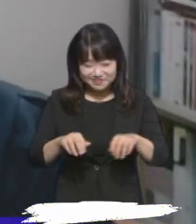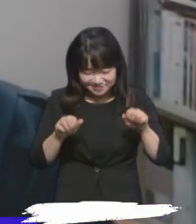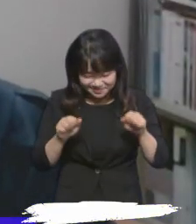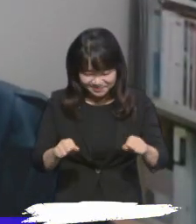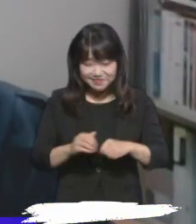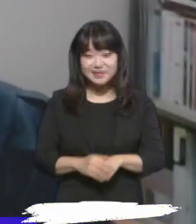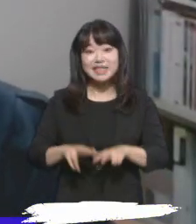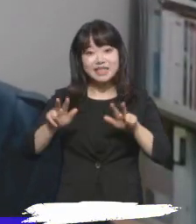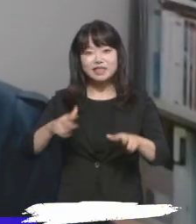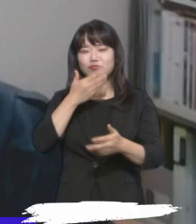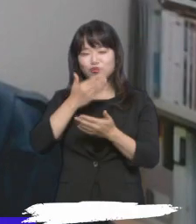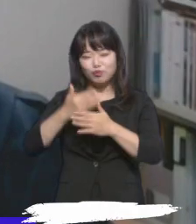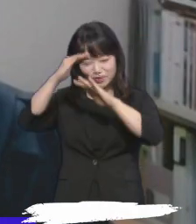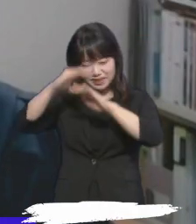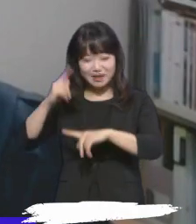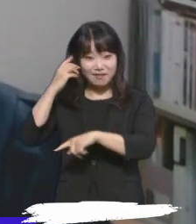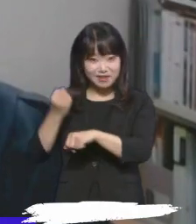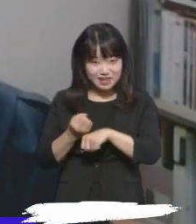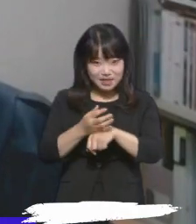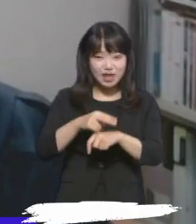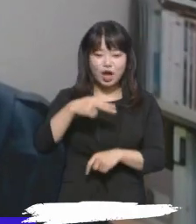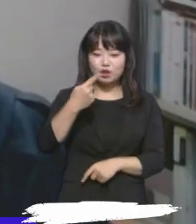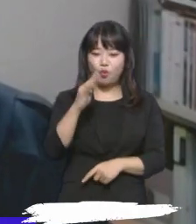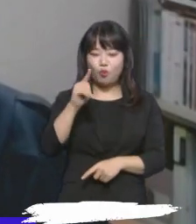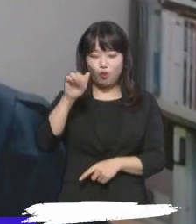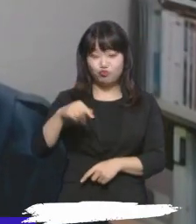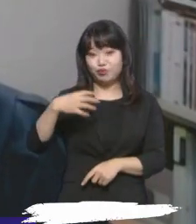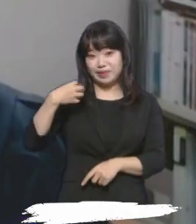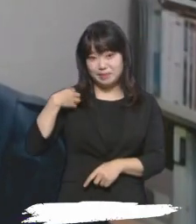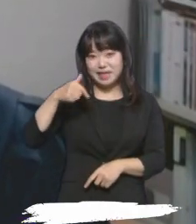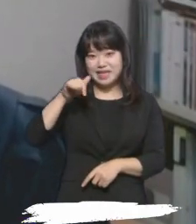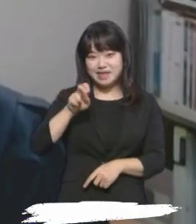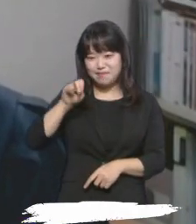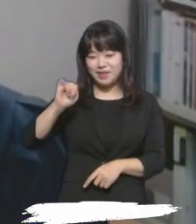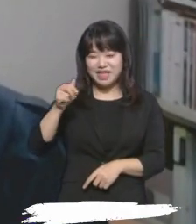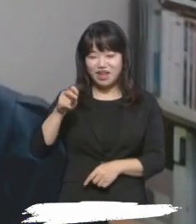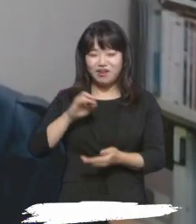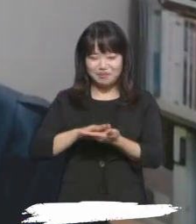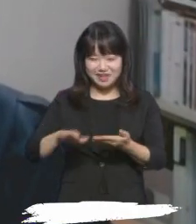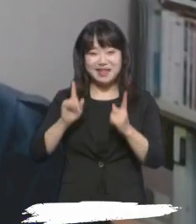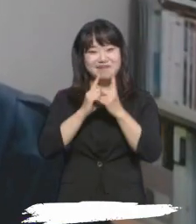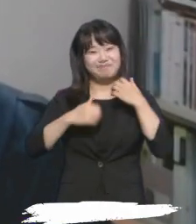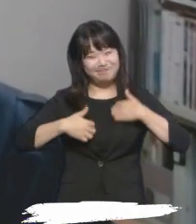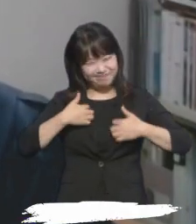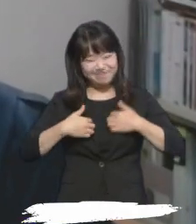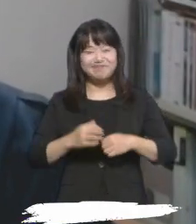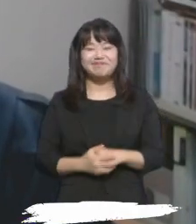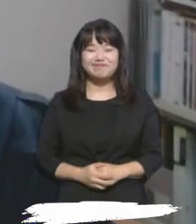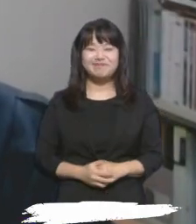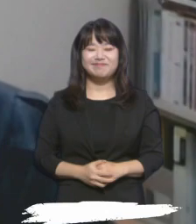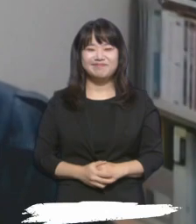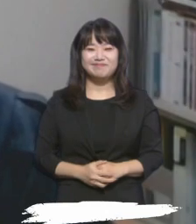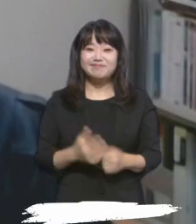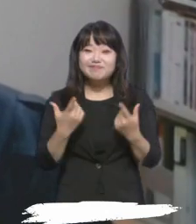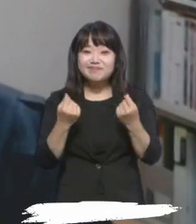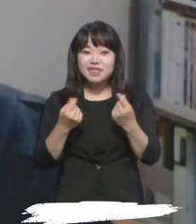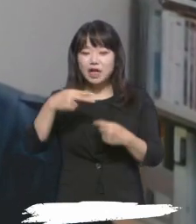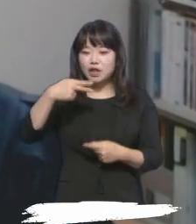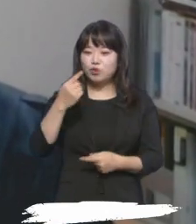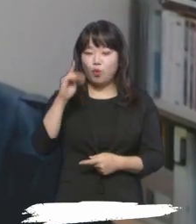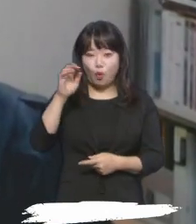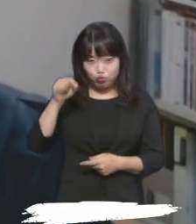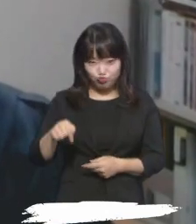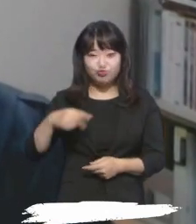안녕하세요. 지금의 소중함을 전하는 도봉구 통신원 김민영입니다. 반갑습니다. 네, 반갑습니다. 도봉구